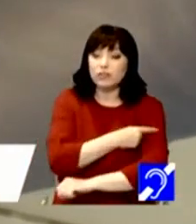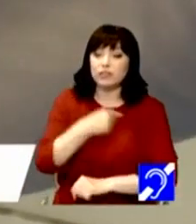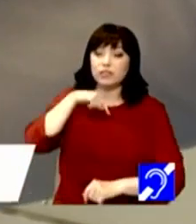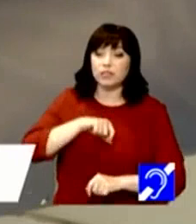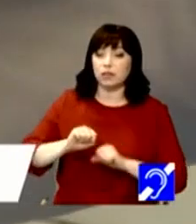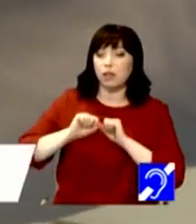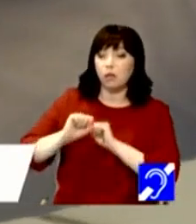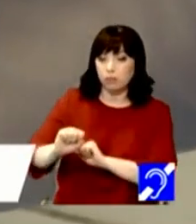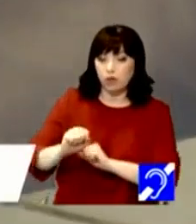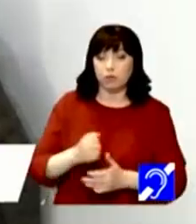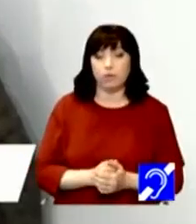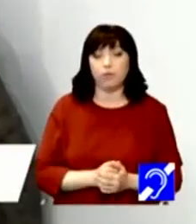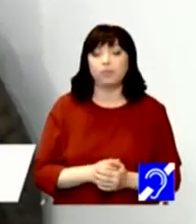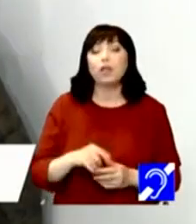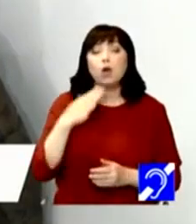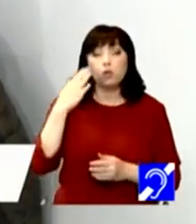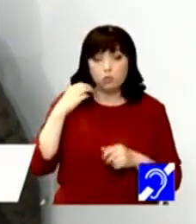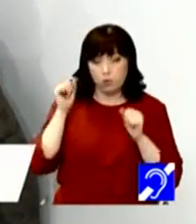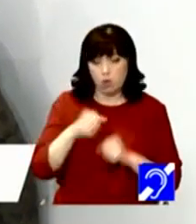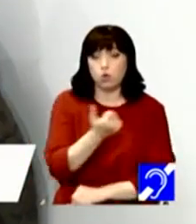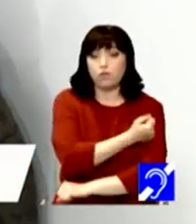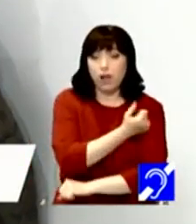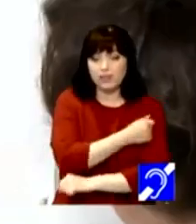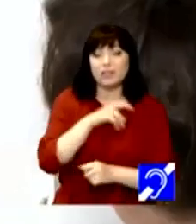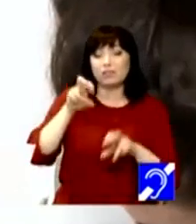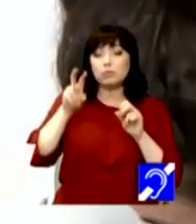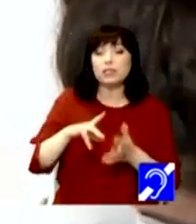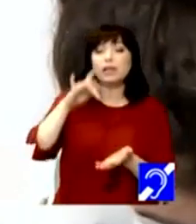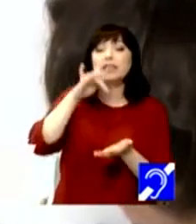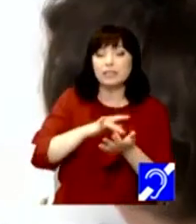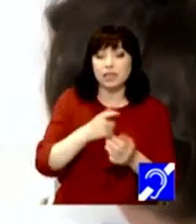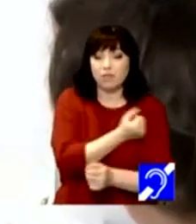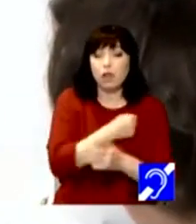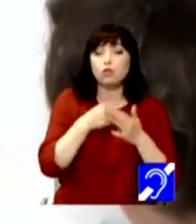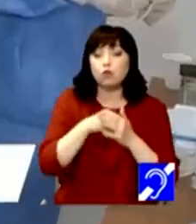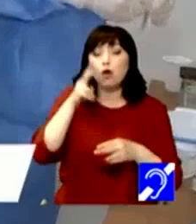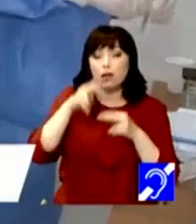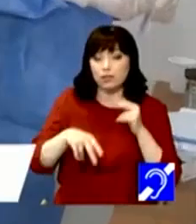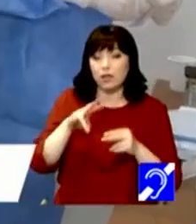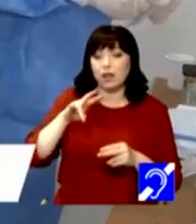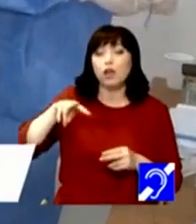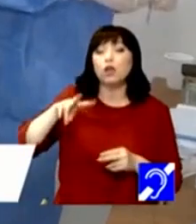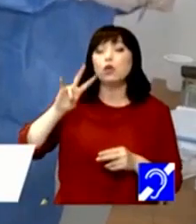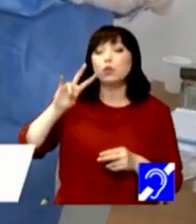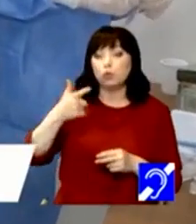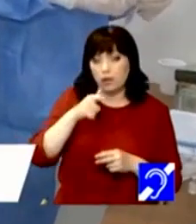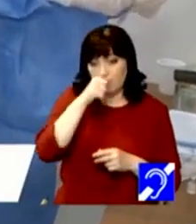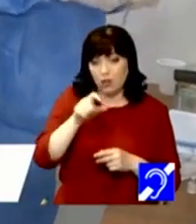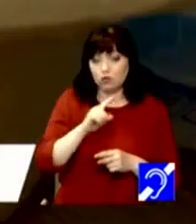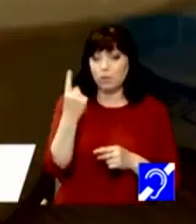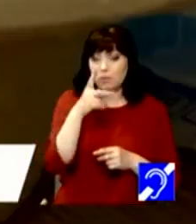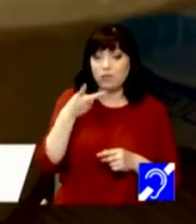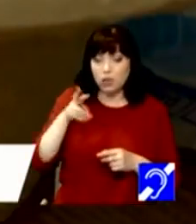riscul de a dezvolta forme severe. Românii se pot imuniza în centrele de vaccinare până la finalul lunii iunie, urmând ca de pe 1